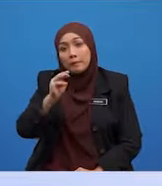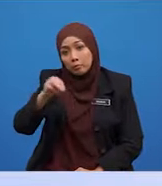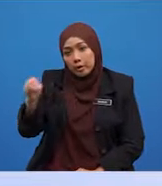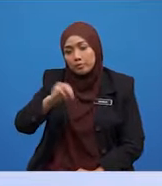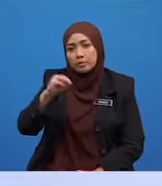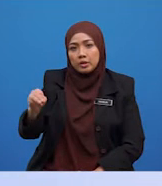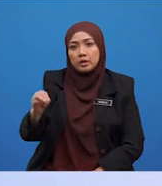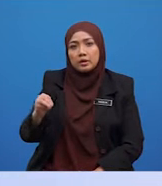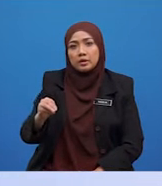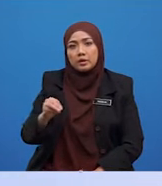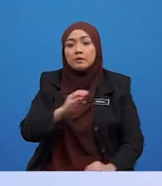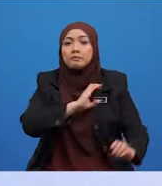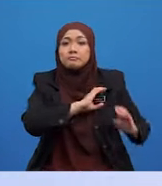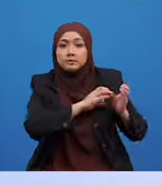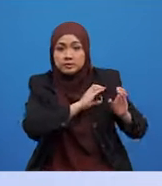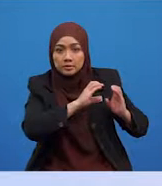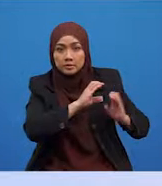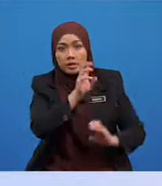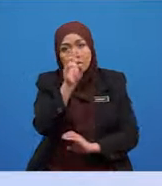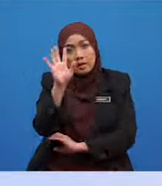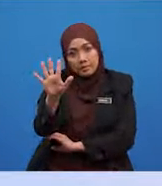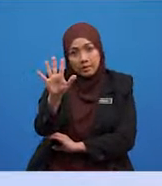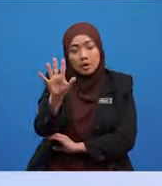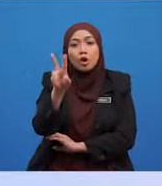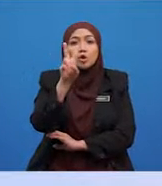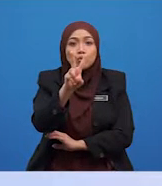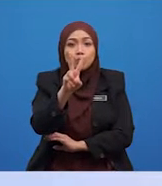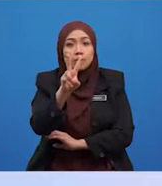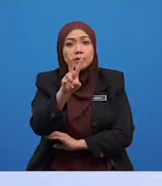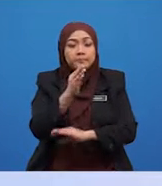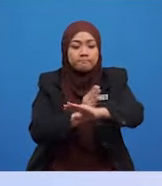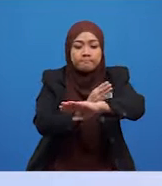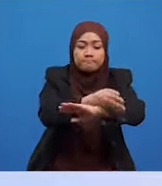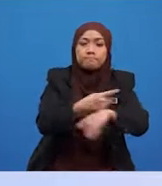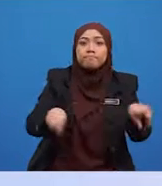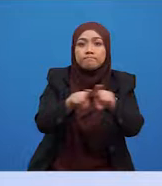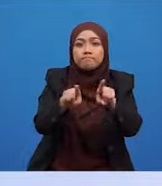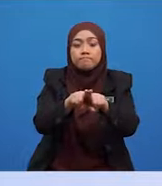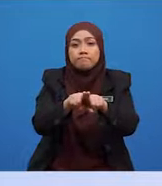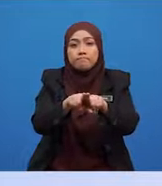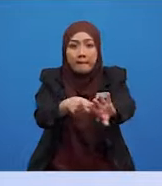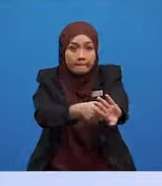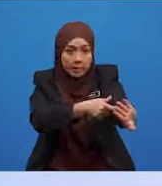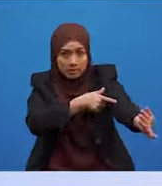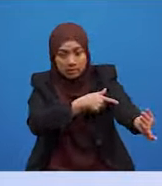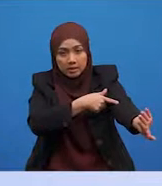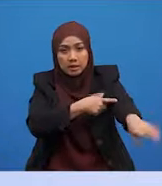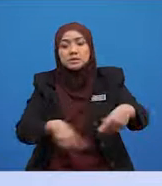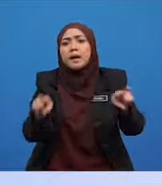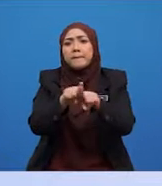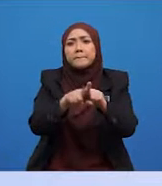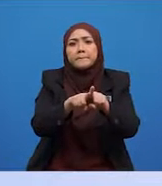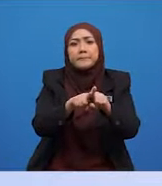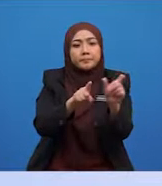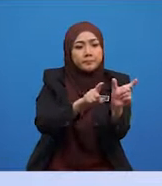Murid-murid, ciri yang kelima, dua perentas yang sama panjang adalah sama jarak